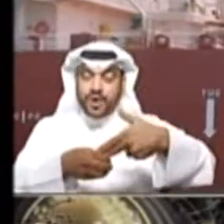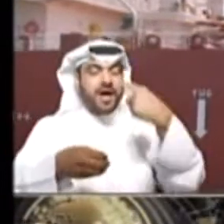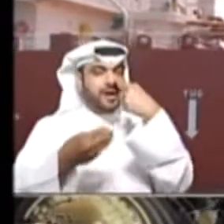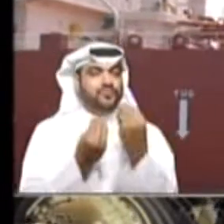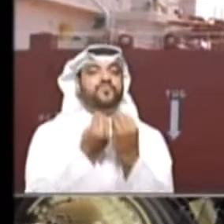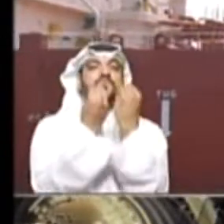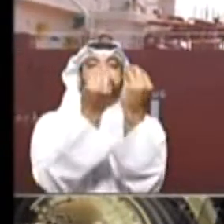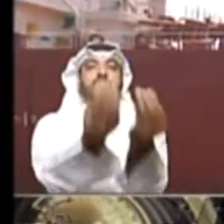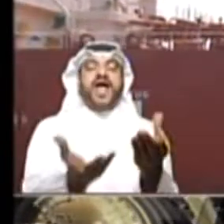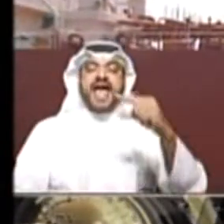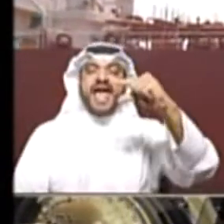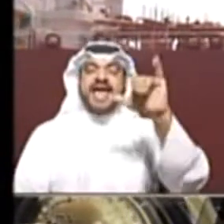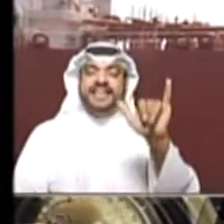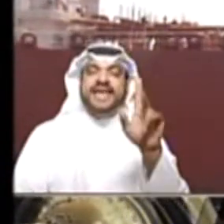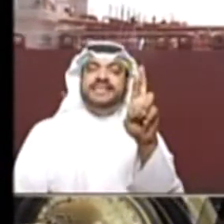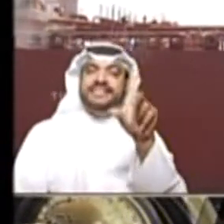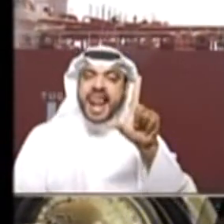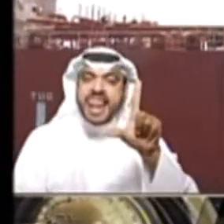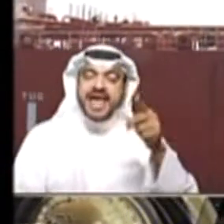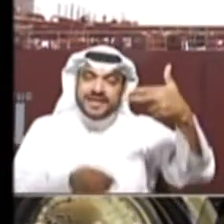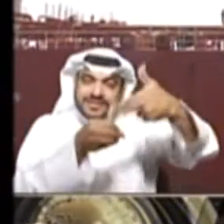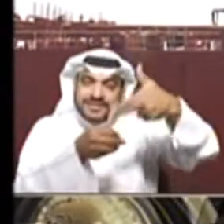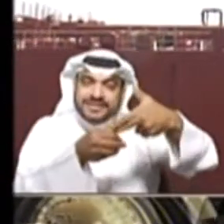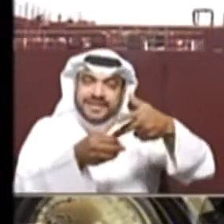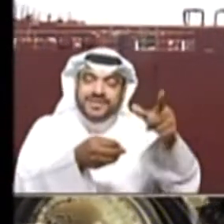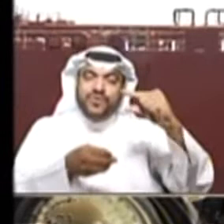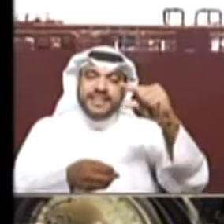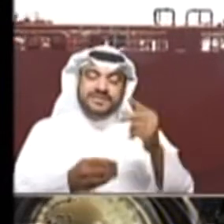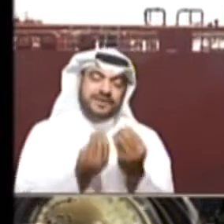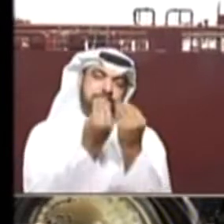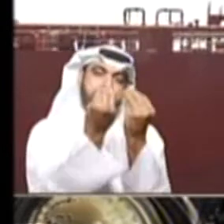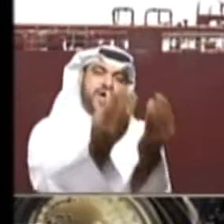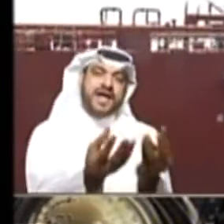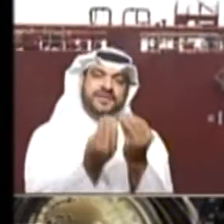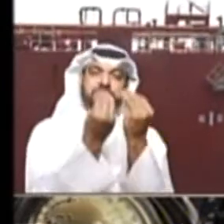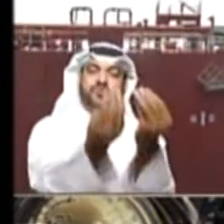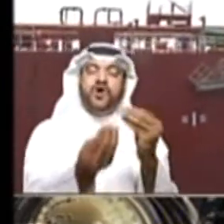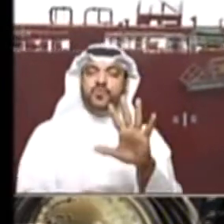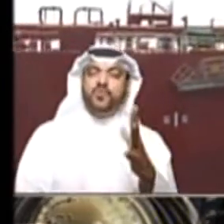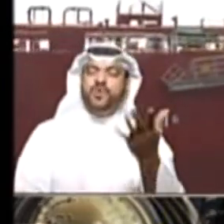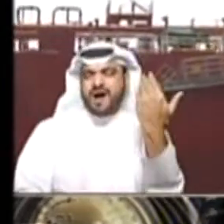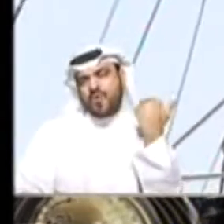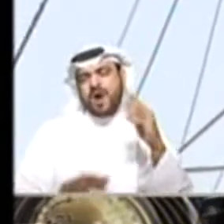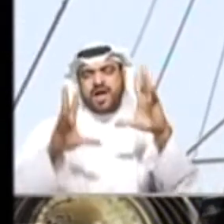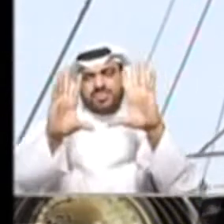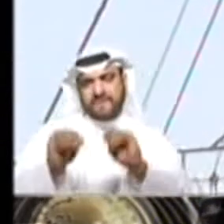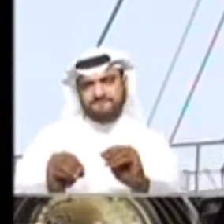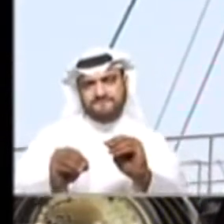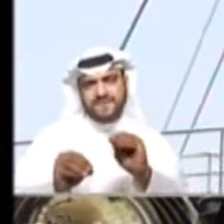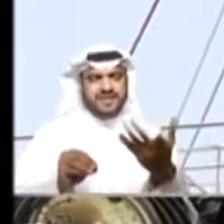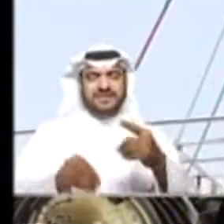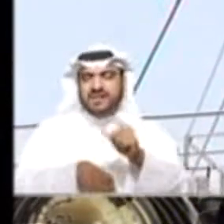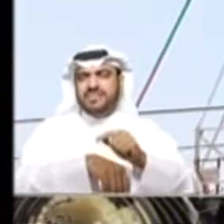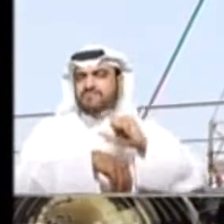بتزويد منتج الديزل اللازم لتشغيل محطات إنتاج الطاقة الكهربائية العراقية، والتي توقف بعضها مؤخرا